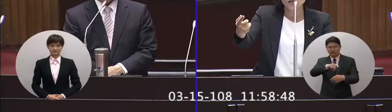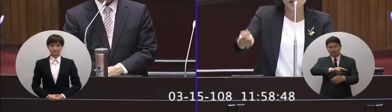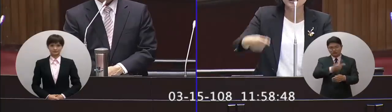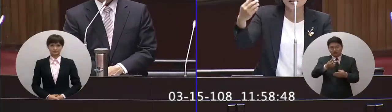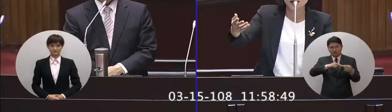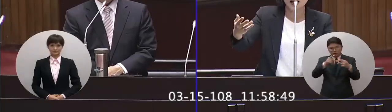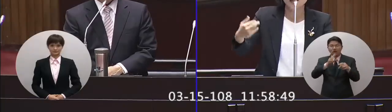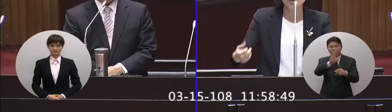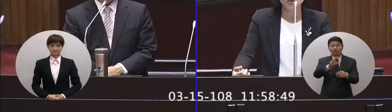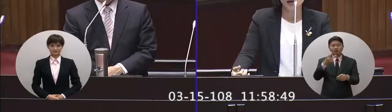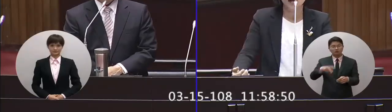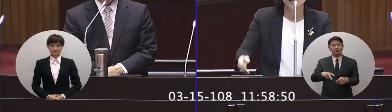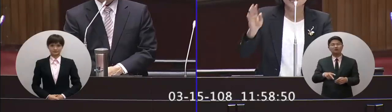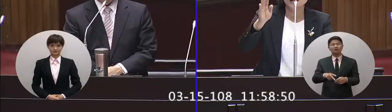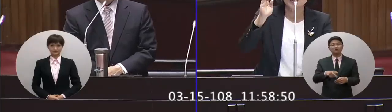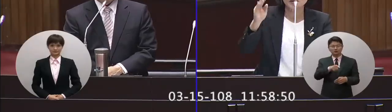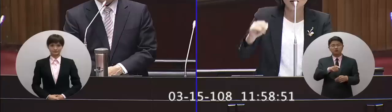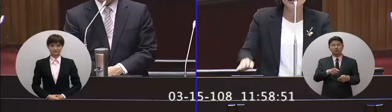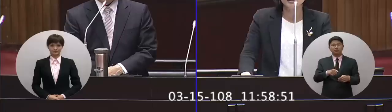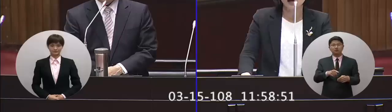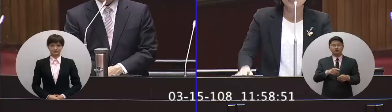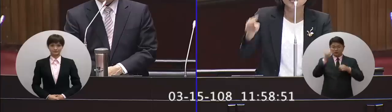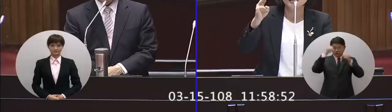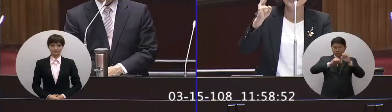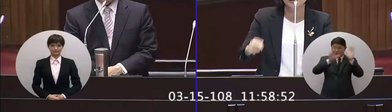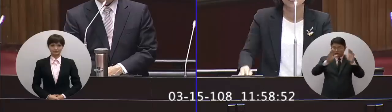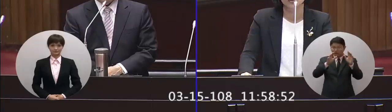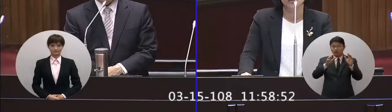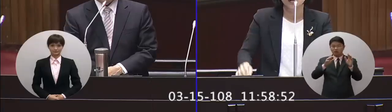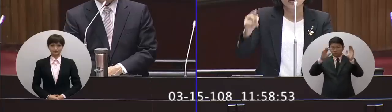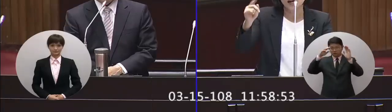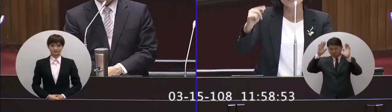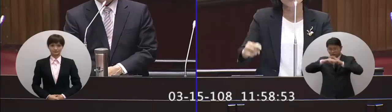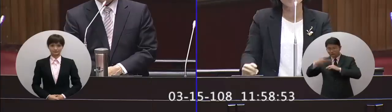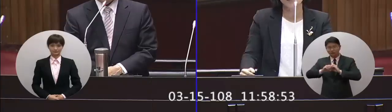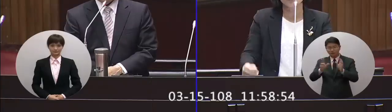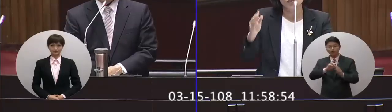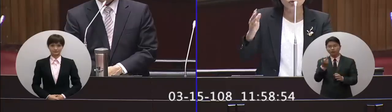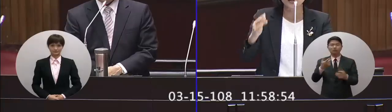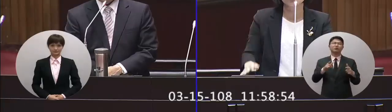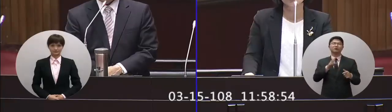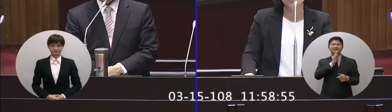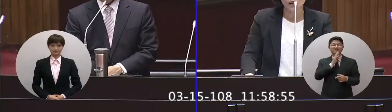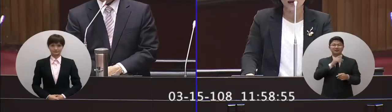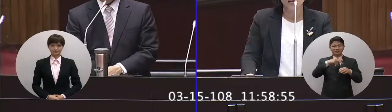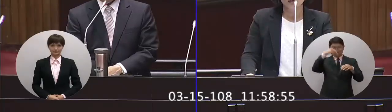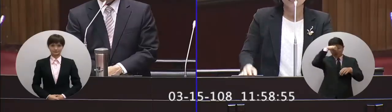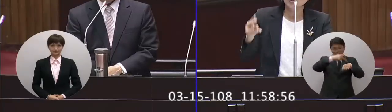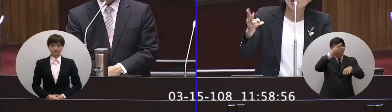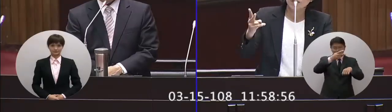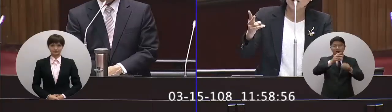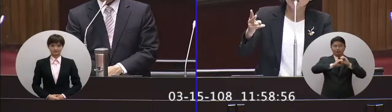过一次，而且这个改是多快，甚至不是朝令夕改，是3小时，2点钟发布，5点钟又